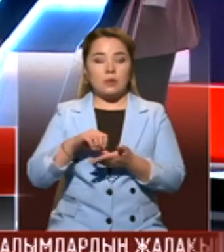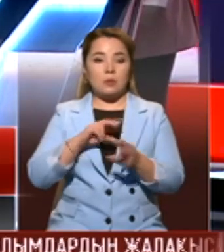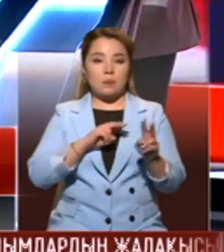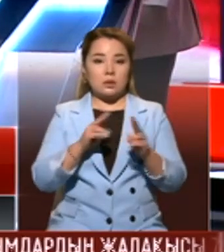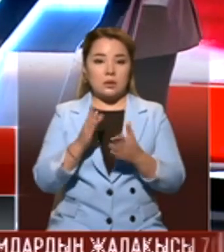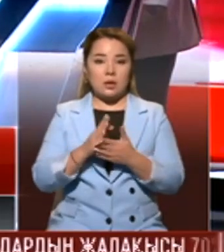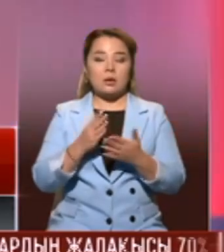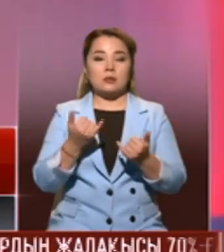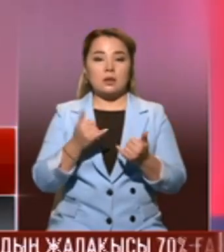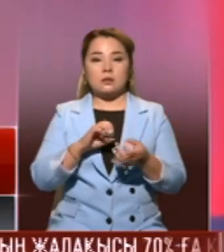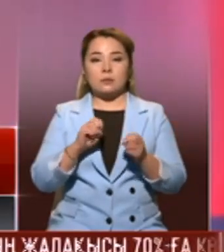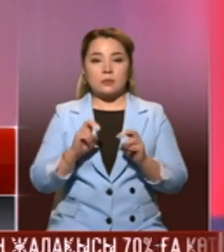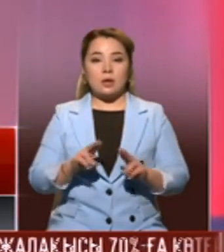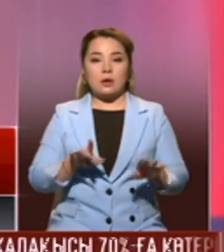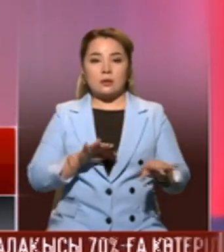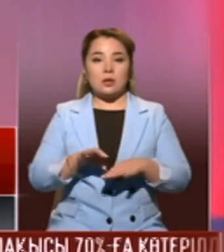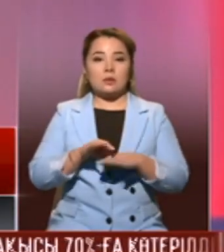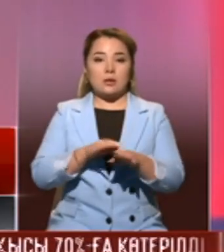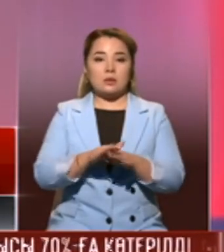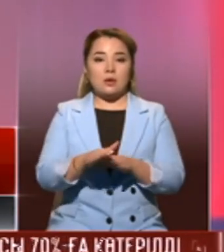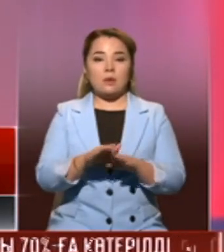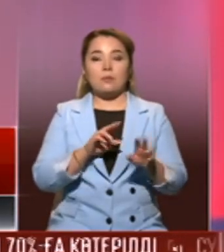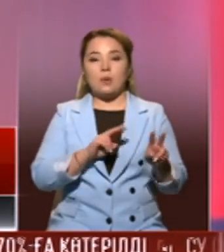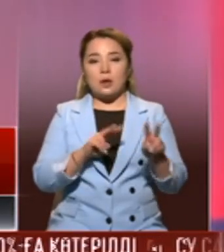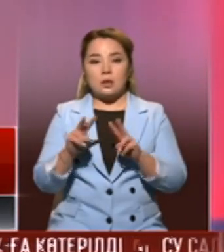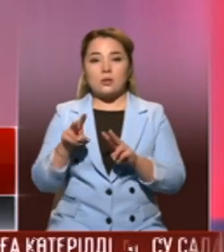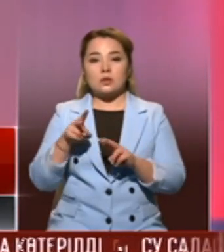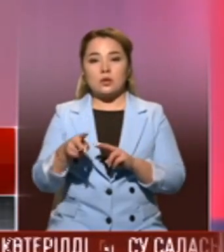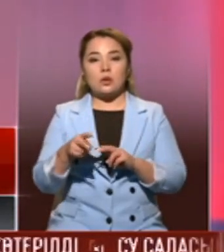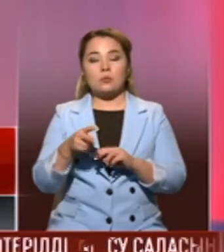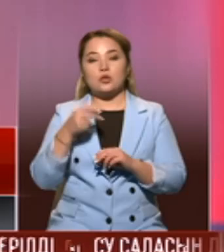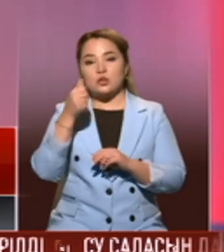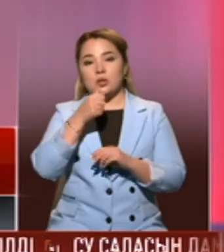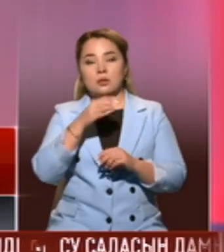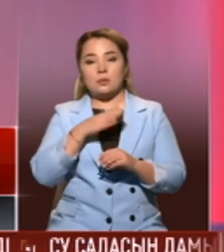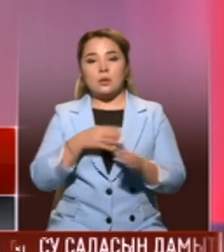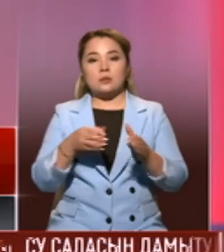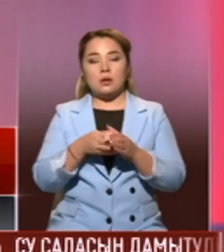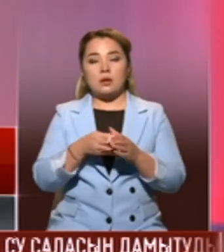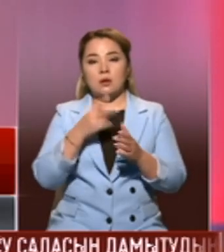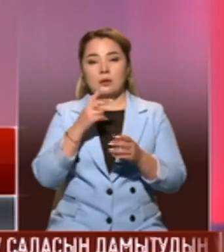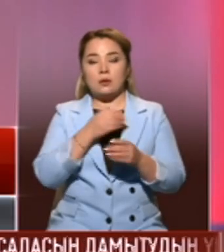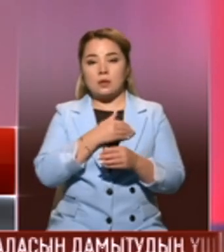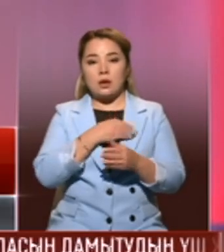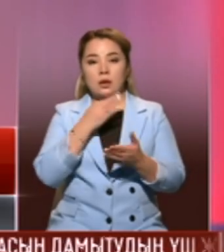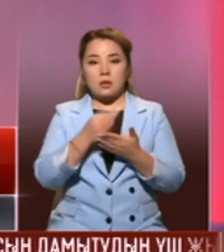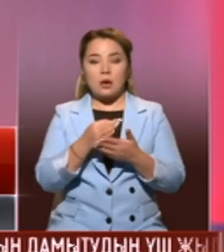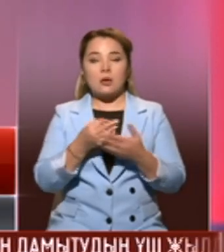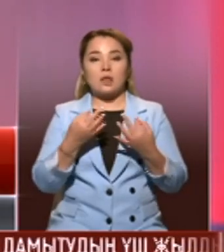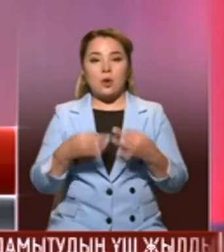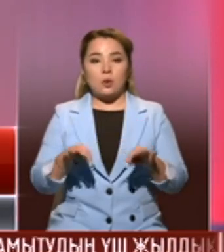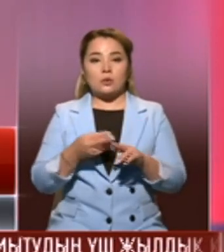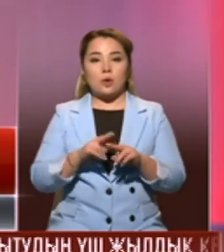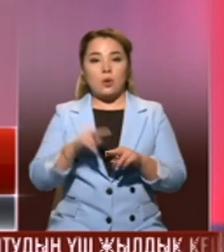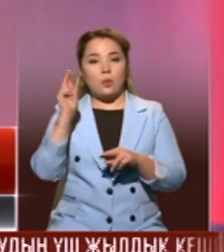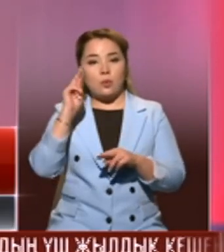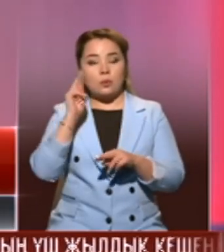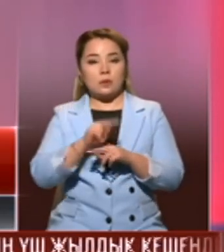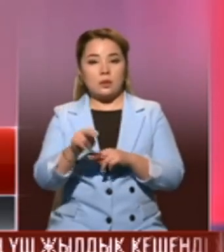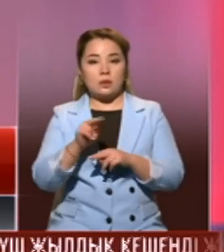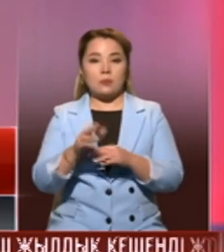жалпы электоралды процесті бақылаушылық институты бізде 2000 жылдардан бастап анау досағалар негізін қалап, тәуелсіз бақылаушыларды оқытып,